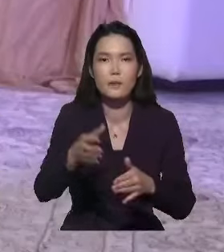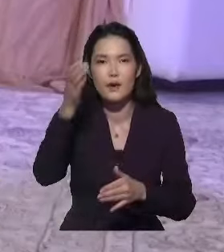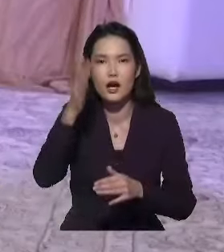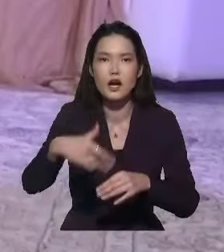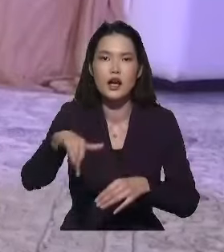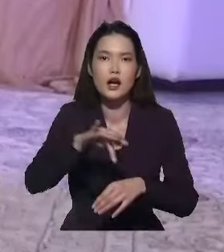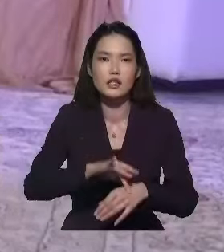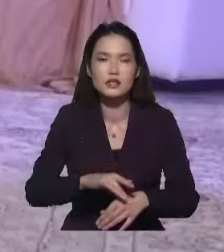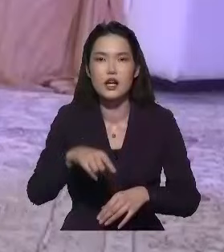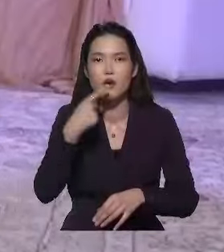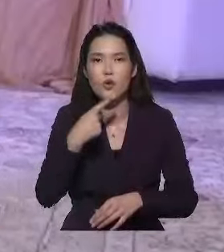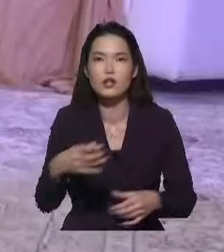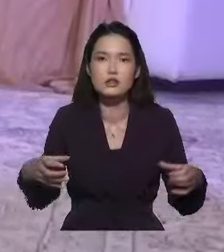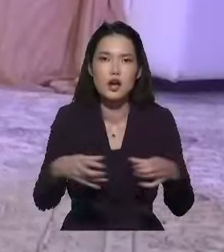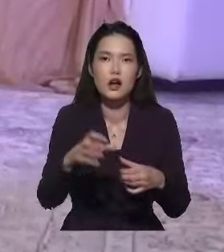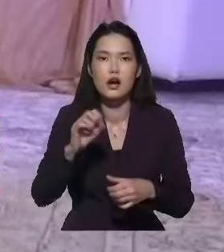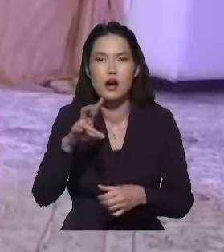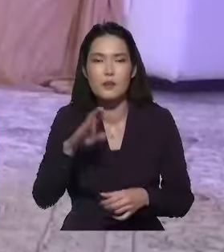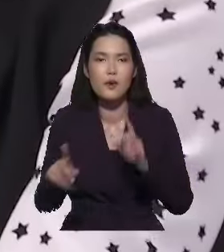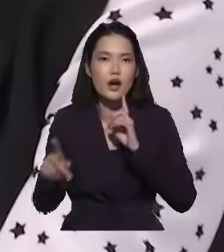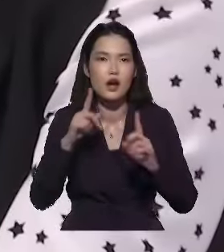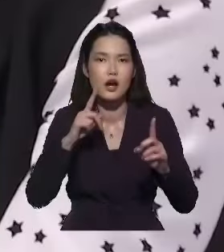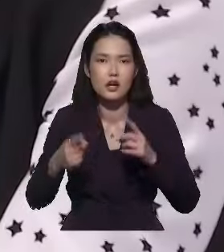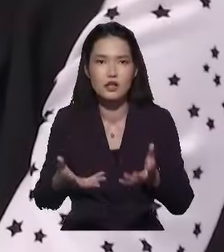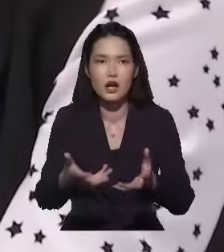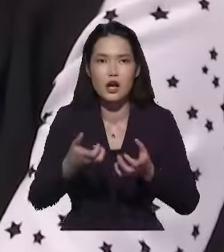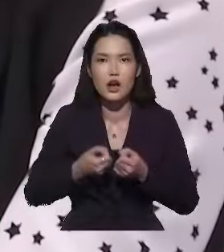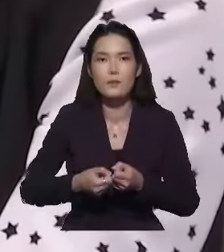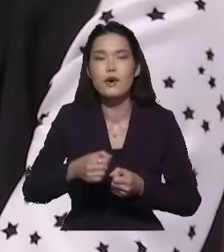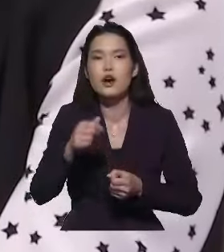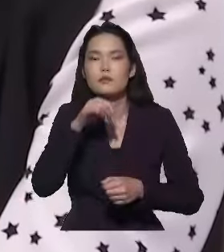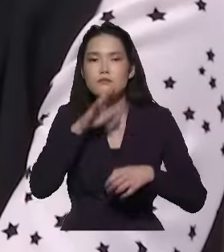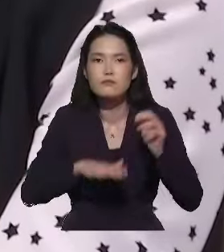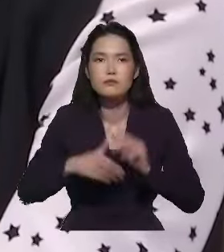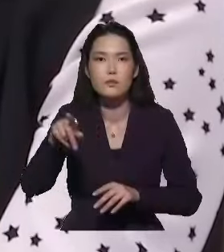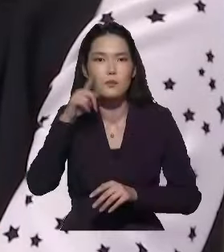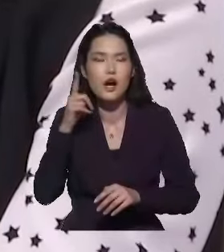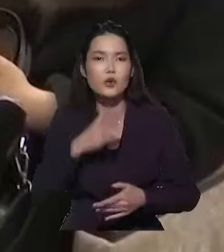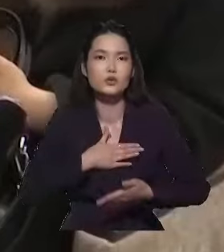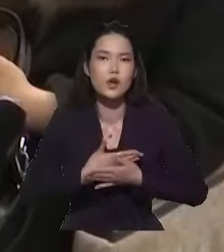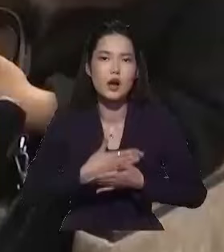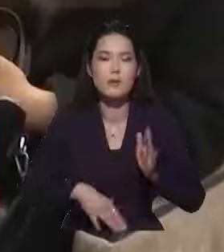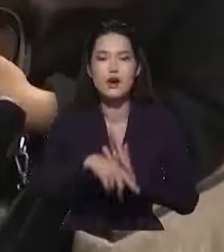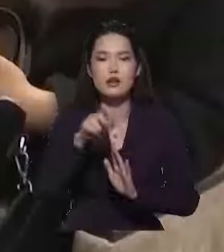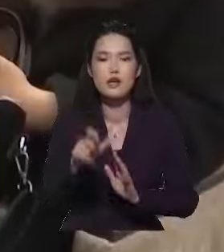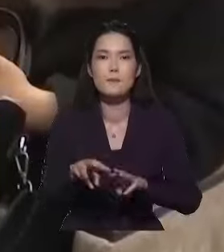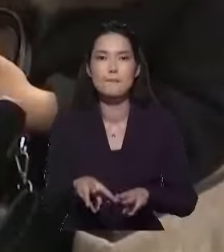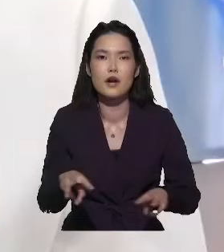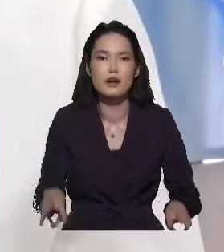говорят партийцы. К слову, на форуме приняли участие ученые, эксперты, партийцы, молодежные активисты, а также депутаты